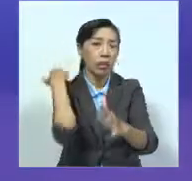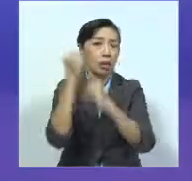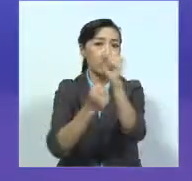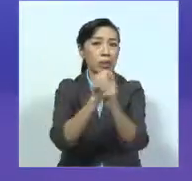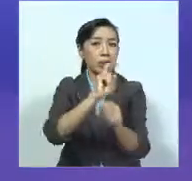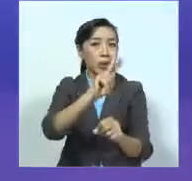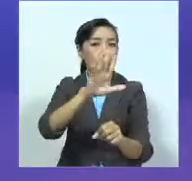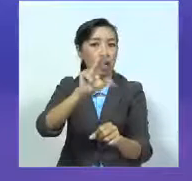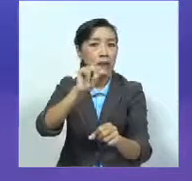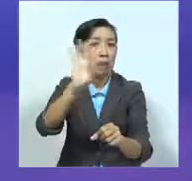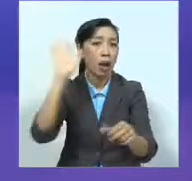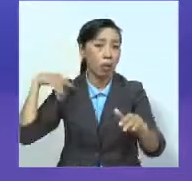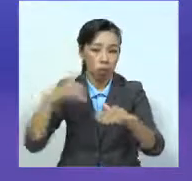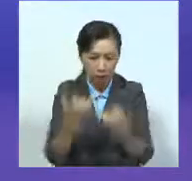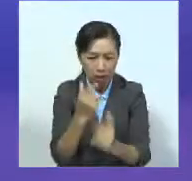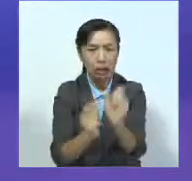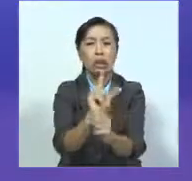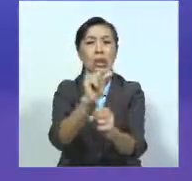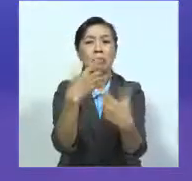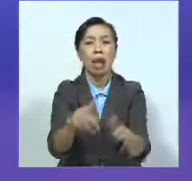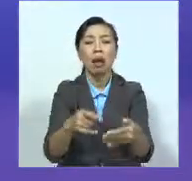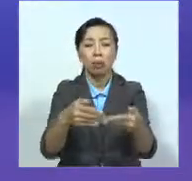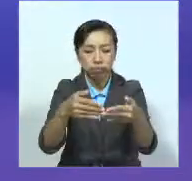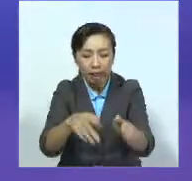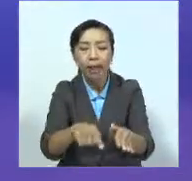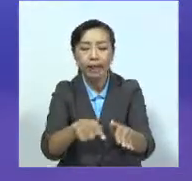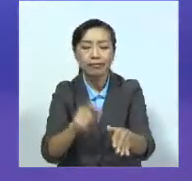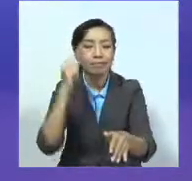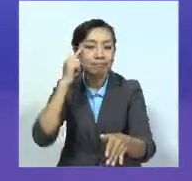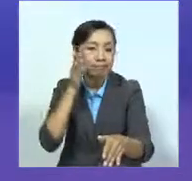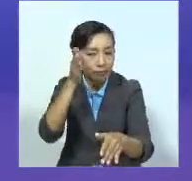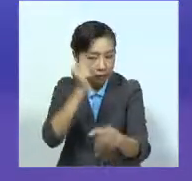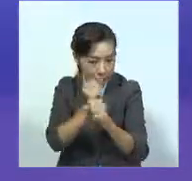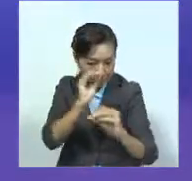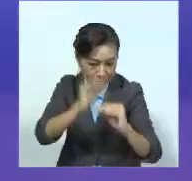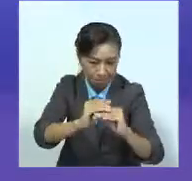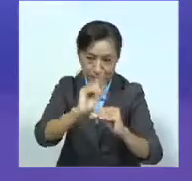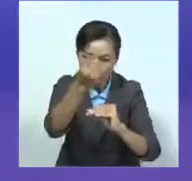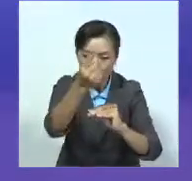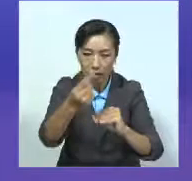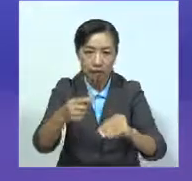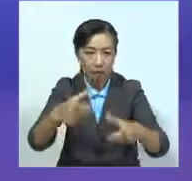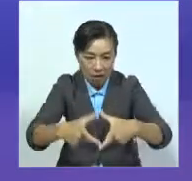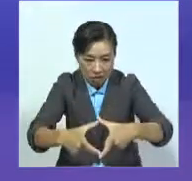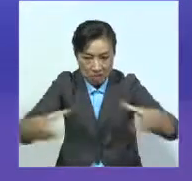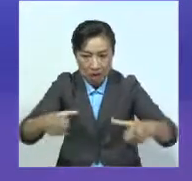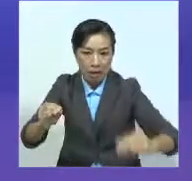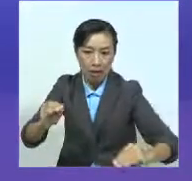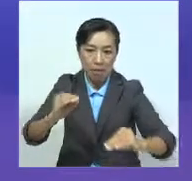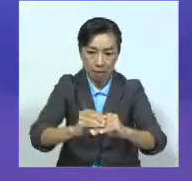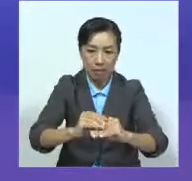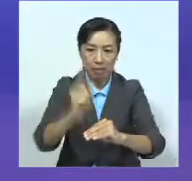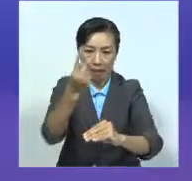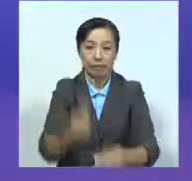ถึงวันนี้ก็20กว่าปีแล้วเพราะฉะนั้นแนวทางหลังจากนี้ไปก็เตรียมที่จะก่อสร้างอ่างเก็บน้ำมรสวบใหม่ให้มีขนาดความจุเพิ่มม